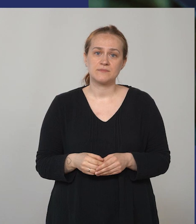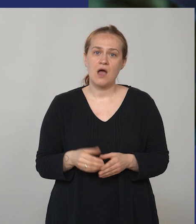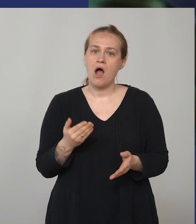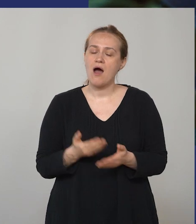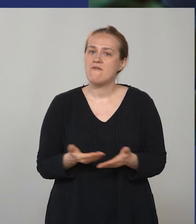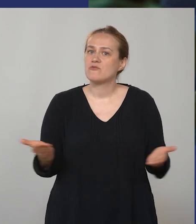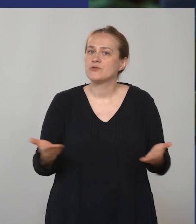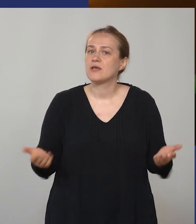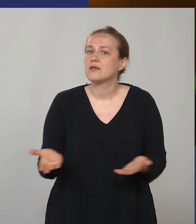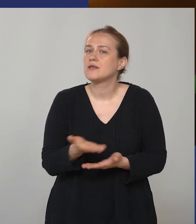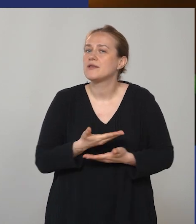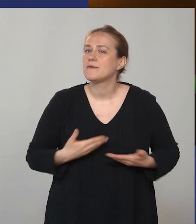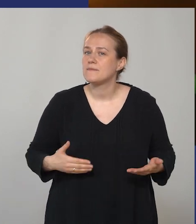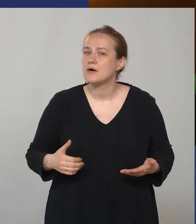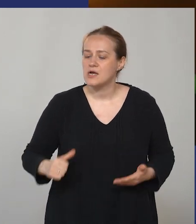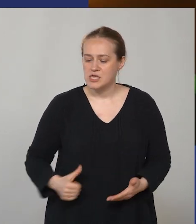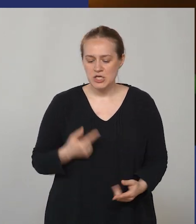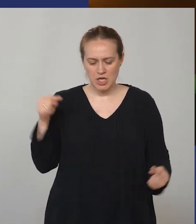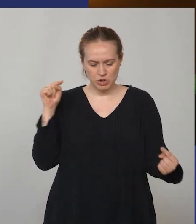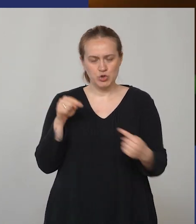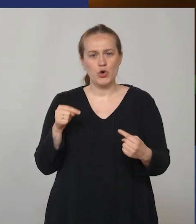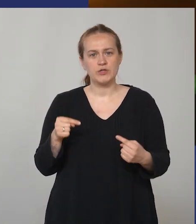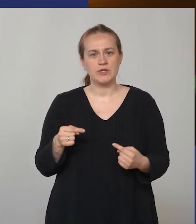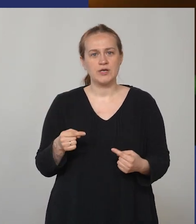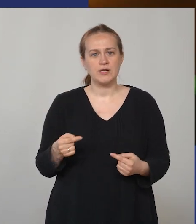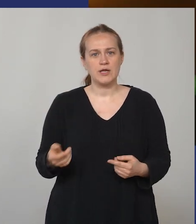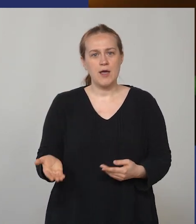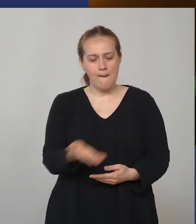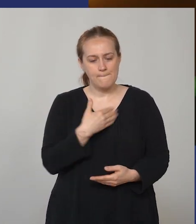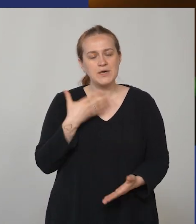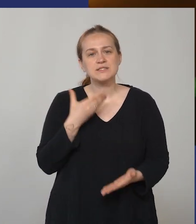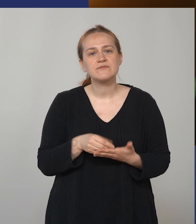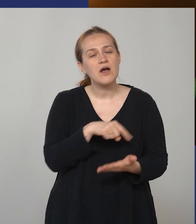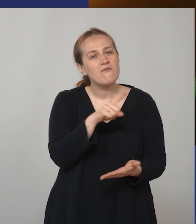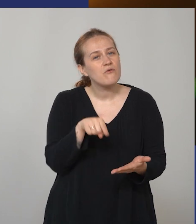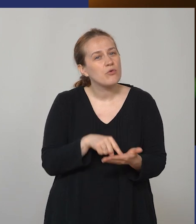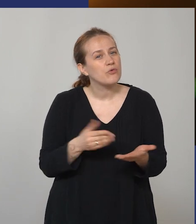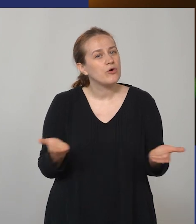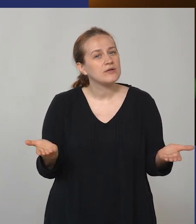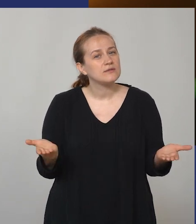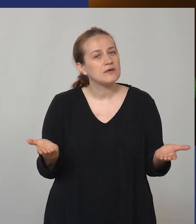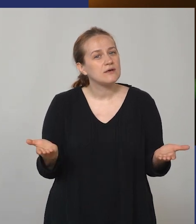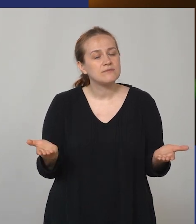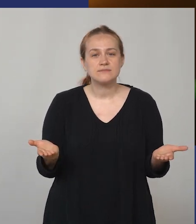А вот какие мы, и достойны ли мы своего города?